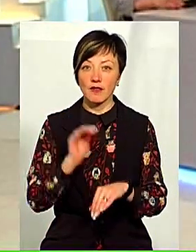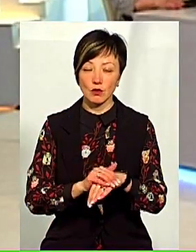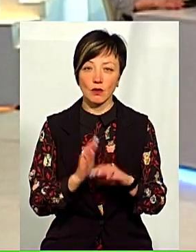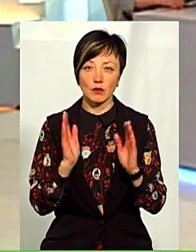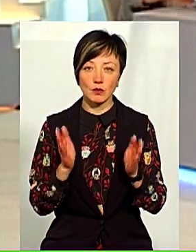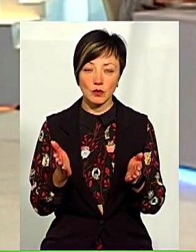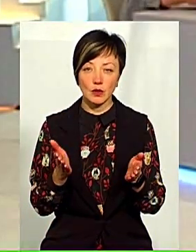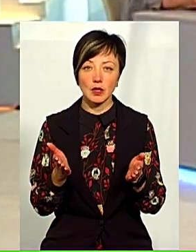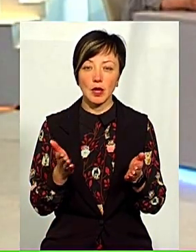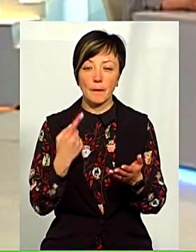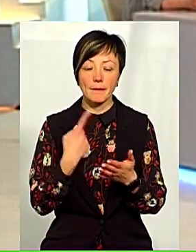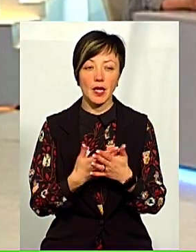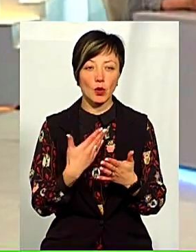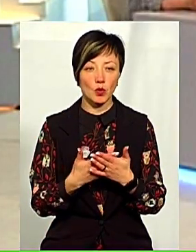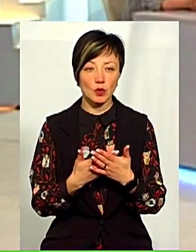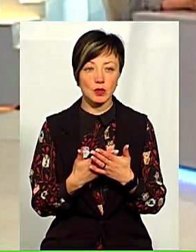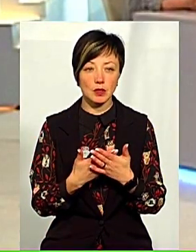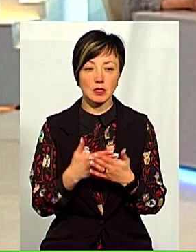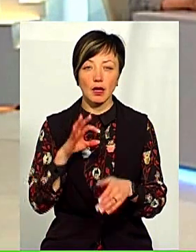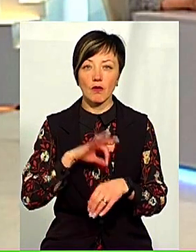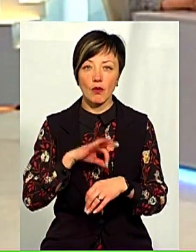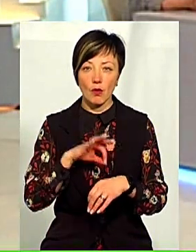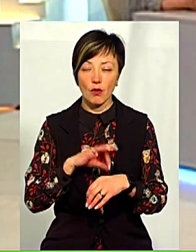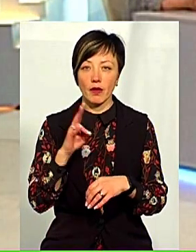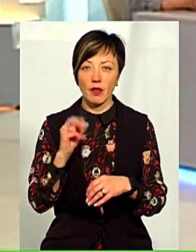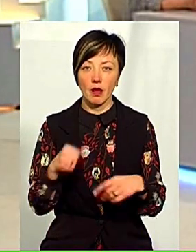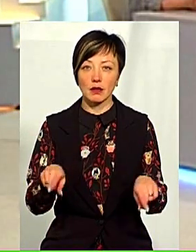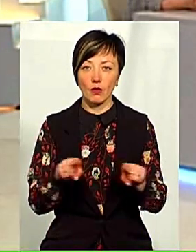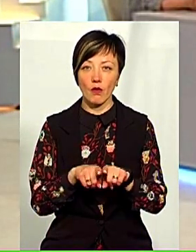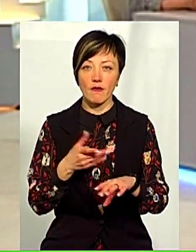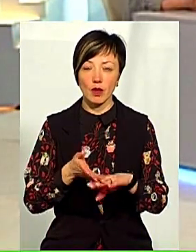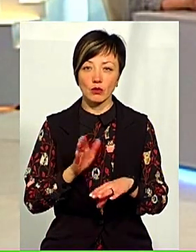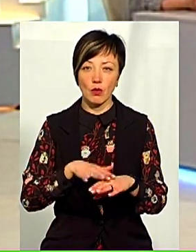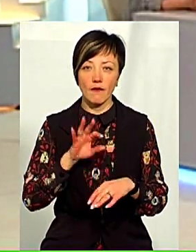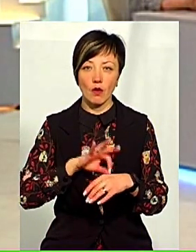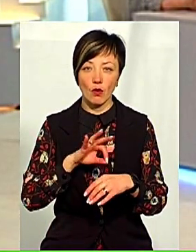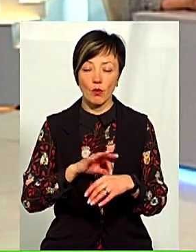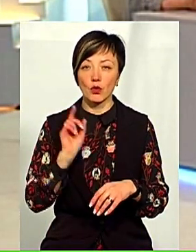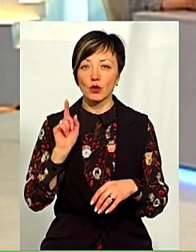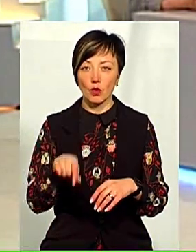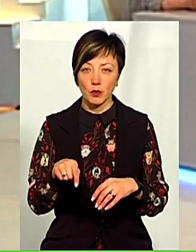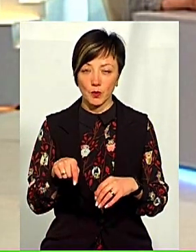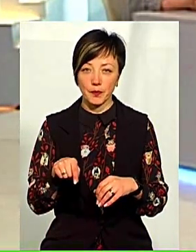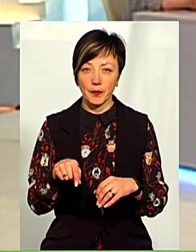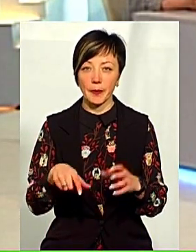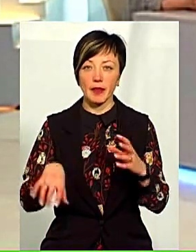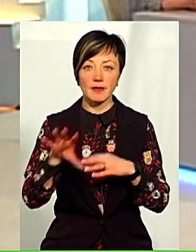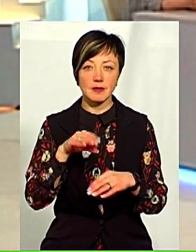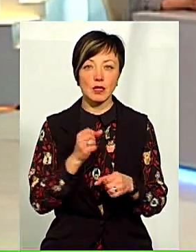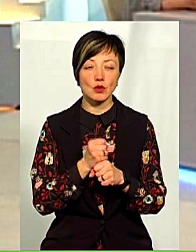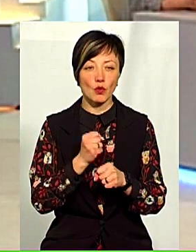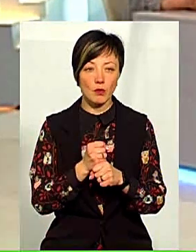Якщо будуть якісь підозри, захворювання на таку важку хворобу. Тобто все